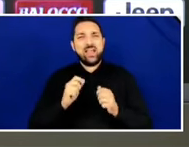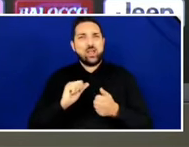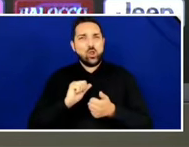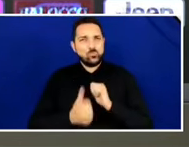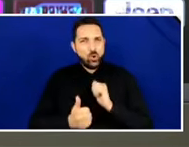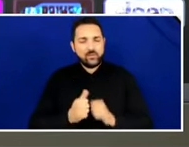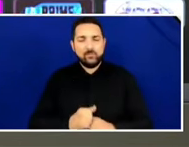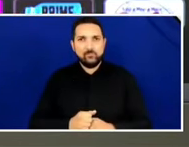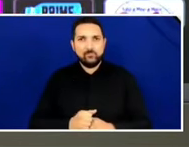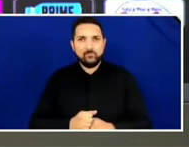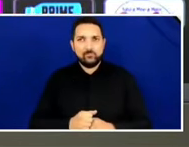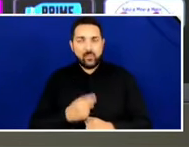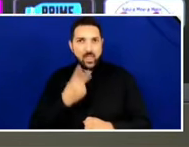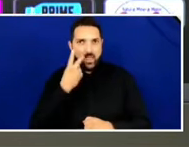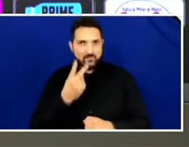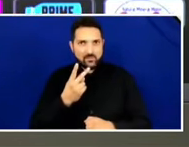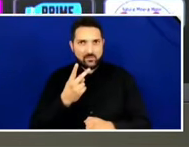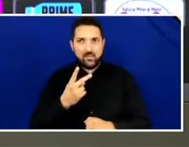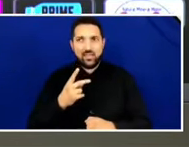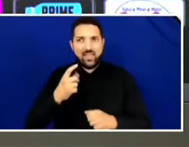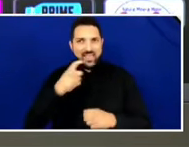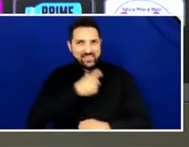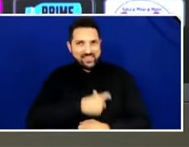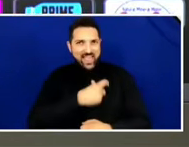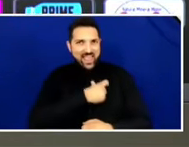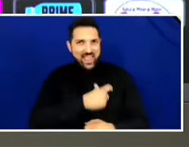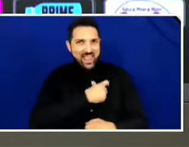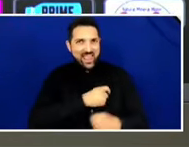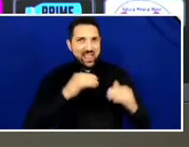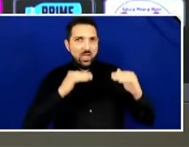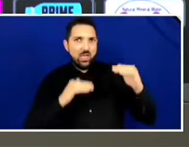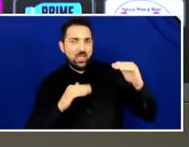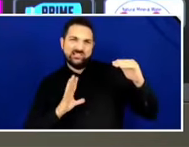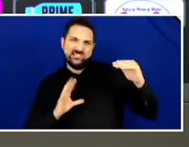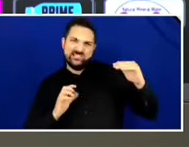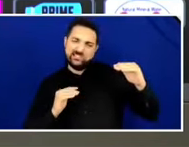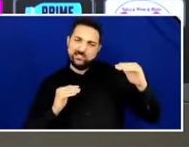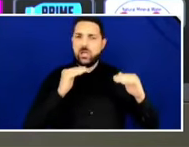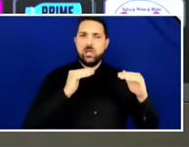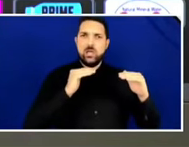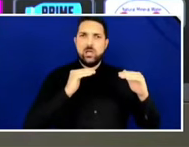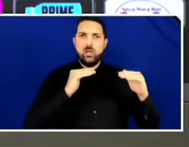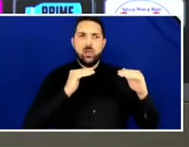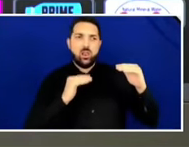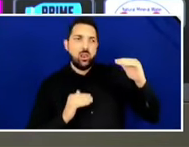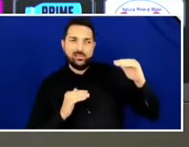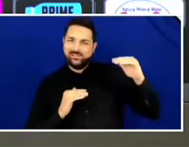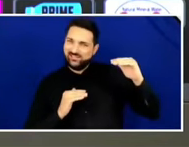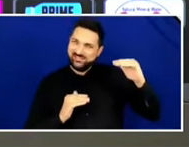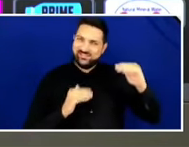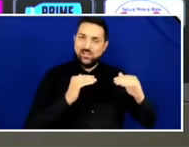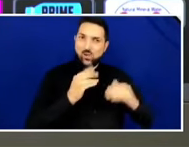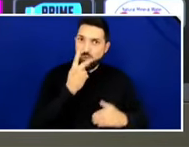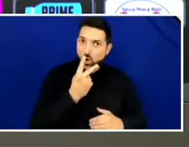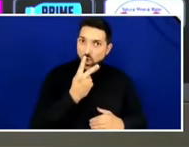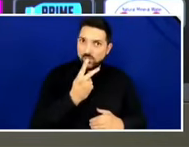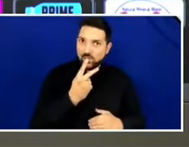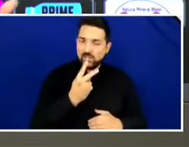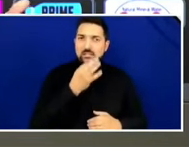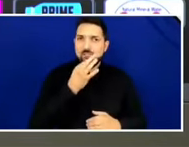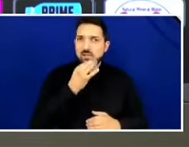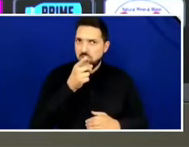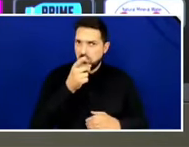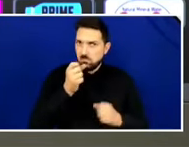rimonta che avete fatto con l'Inter vi sentite più vicini all'Inter e soprattutto vi sentite nella possibilità di fare rimonta anche in campionato